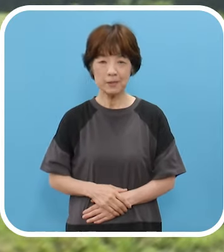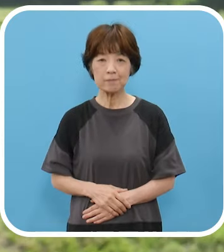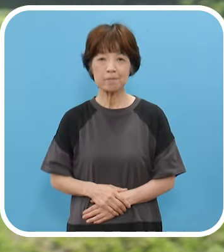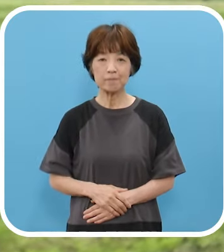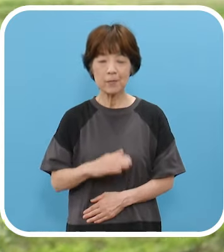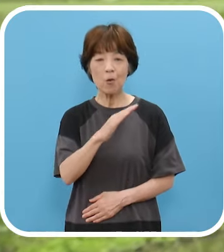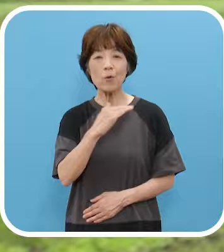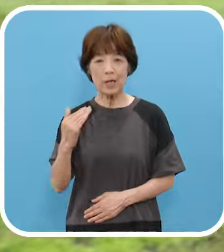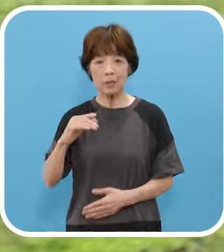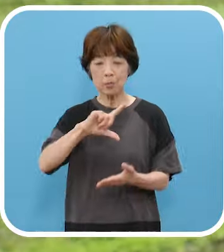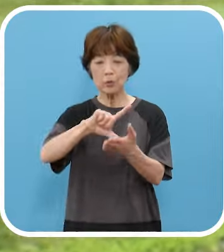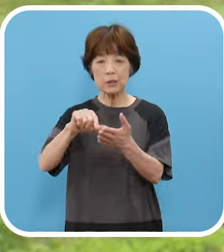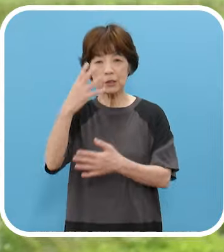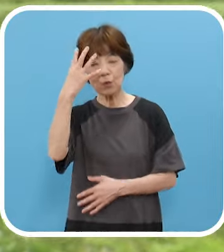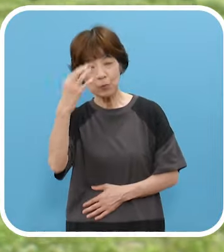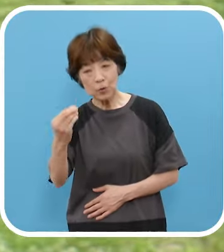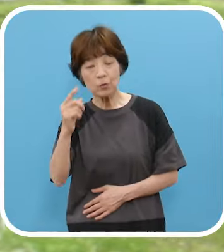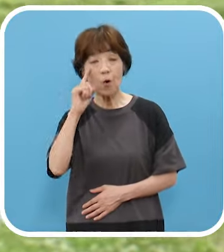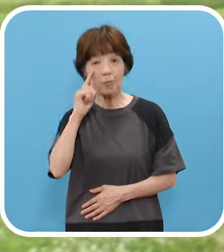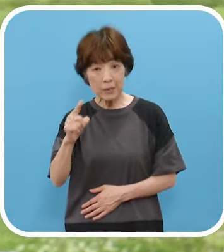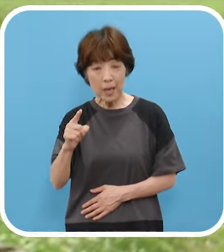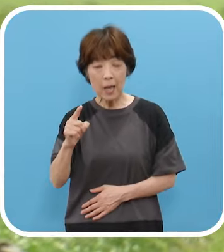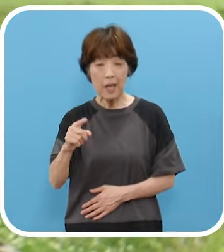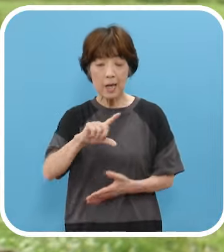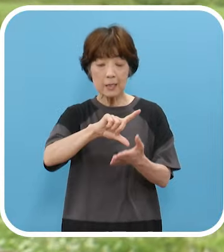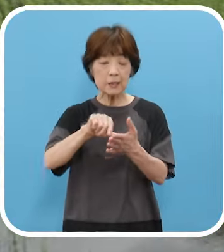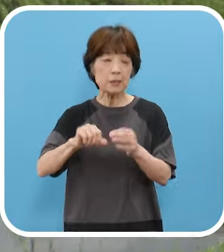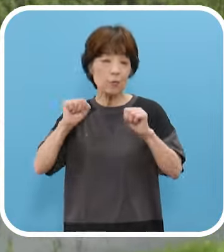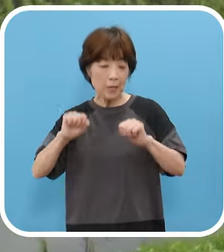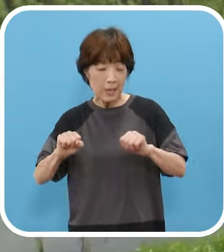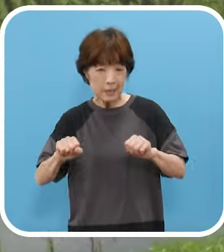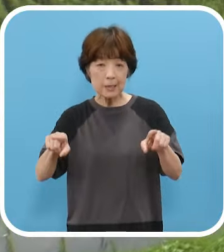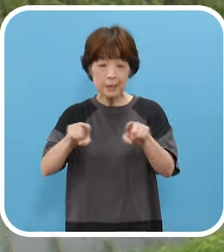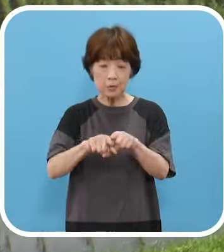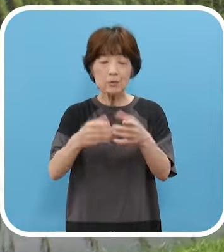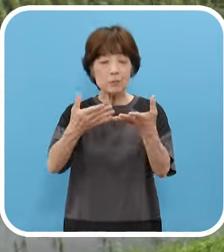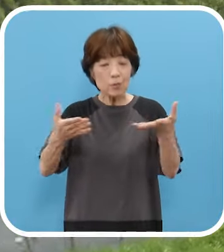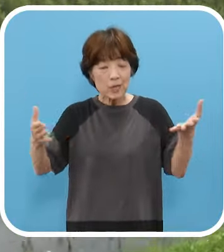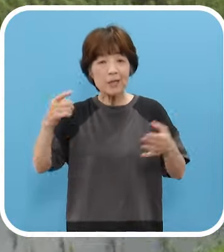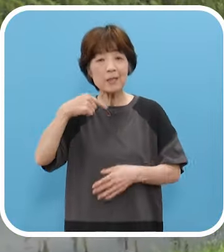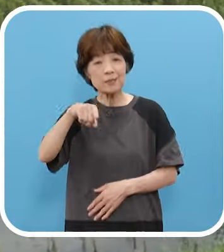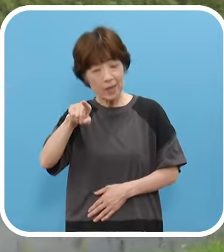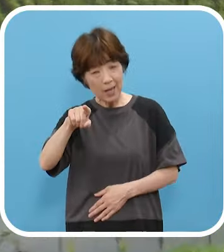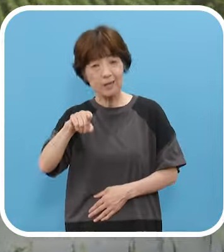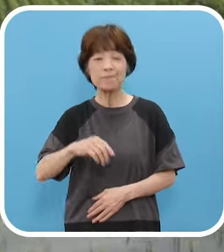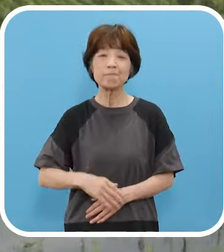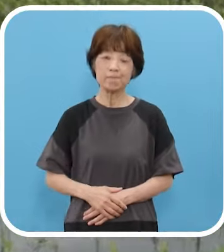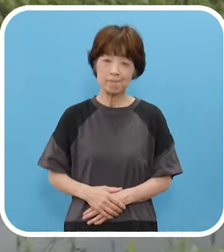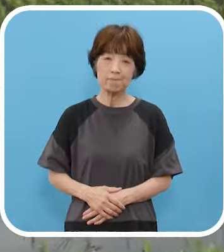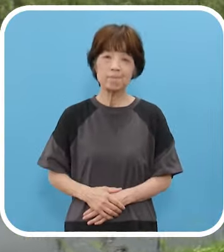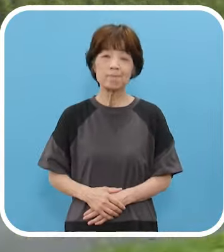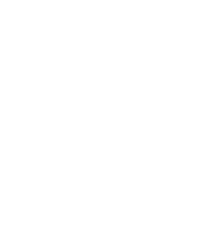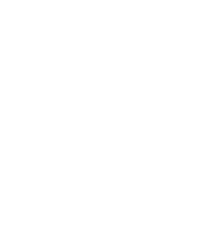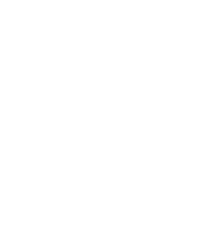俺がでも集落の魅力に目を向けて、地域の元気を一緒に盛り上げていくすべ。